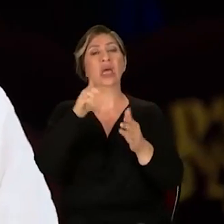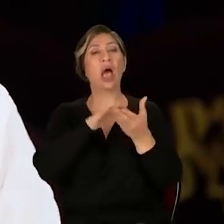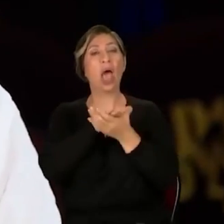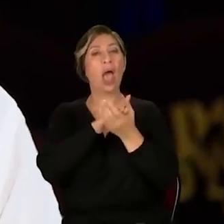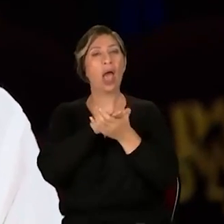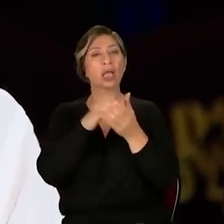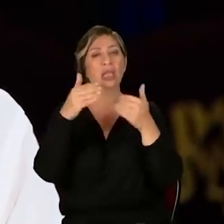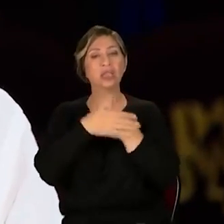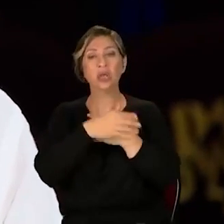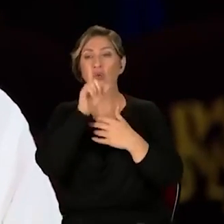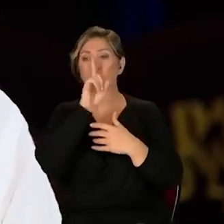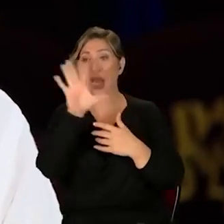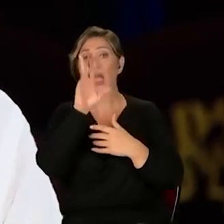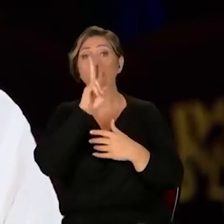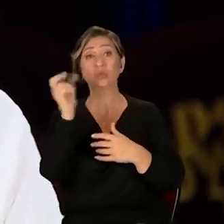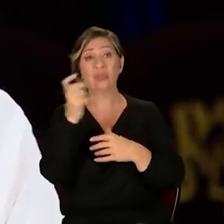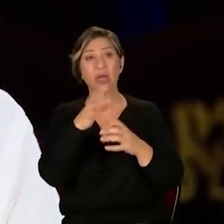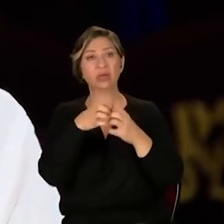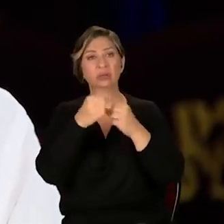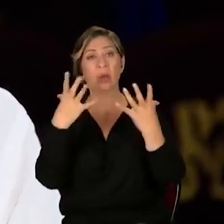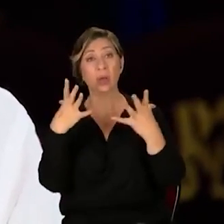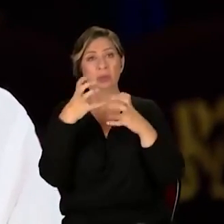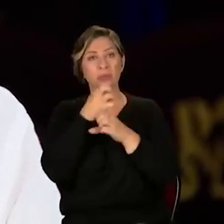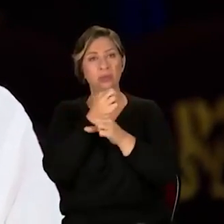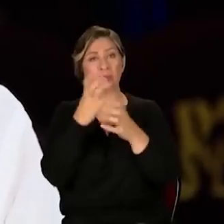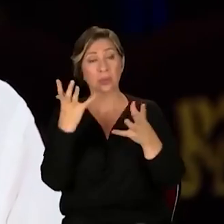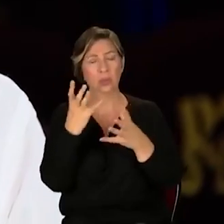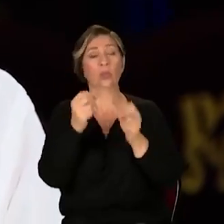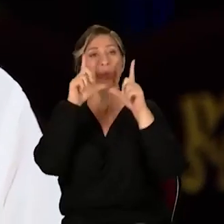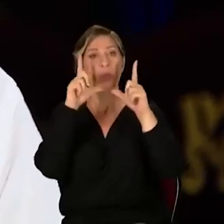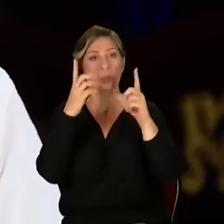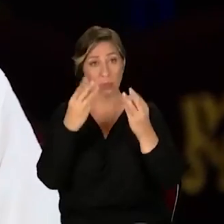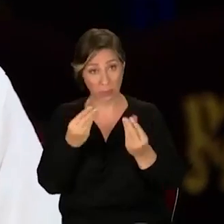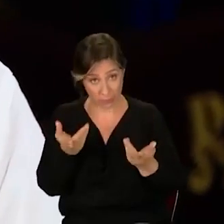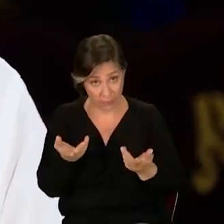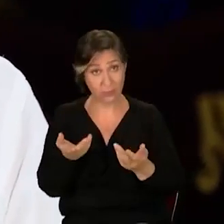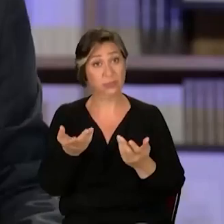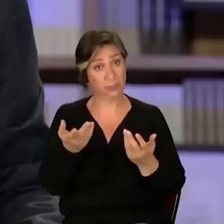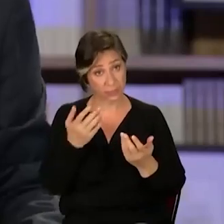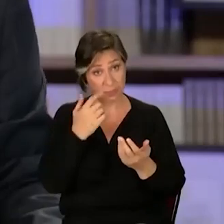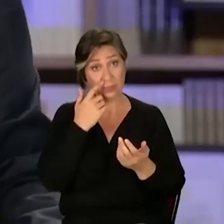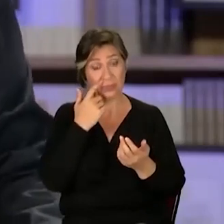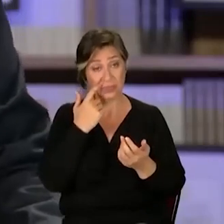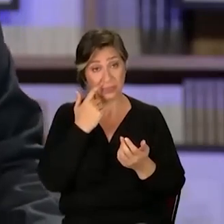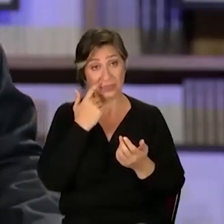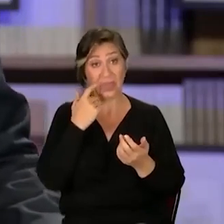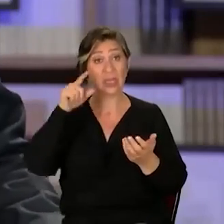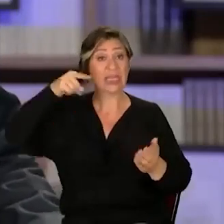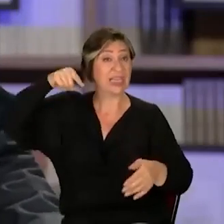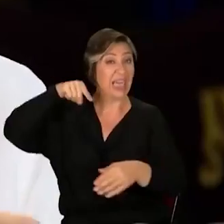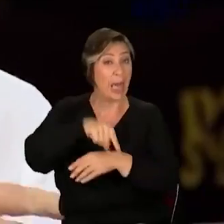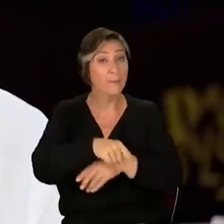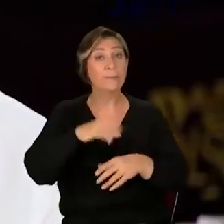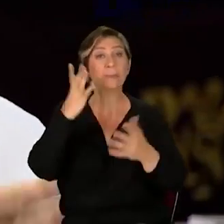bacağınız gecede 150-200 defa kasılıp gevşiyor. Kasılıp hatta uyandırabiliyor mu huzursuz bacak? Uyandırıyor tabii. Evet. Bazen krampla